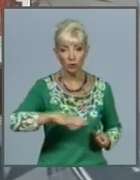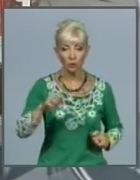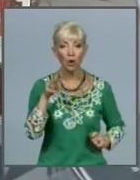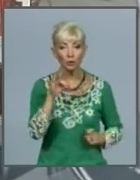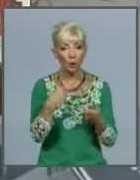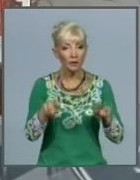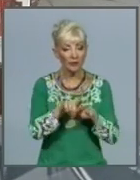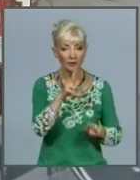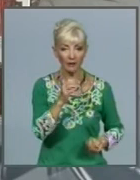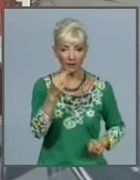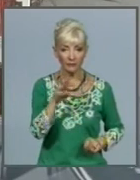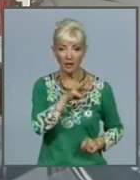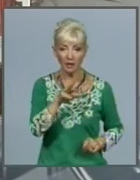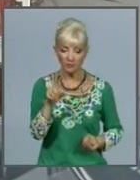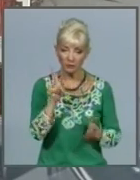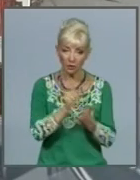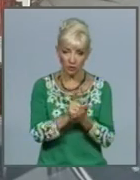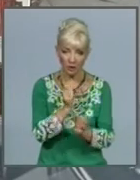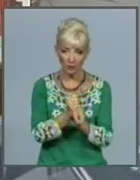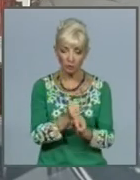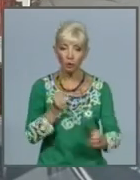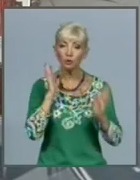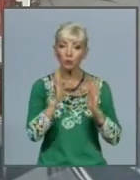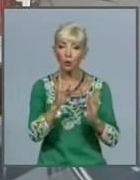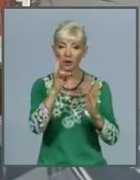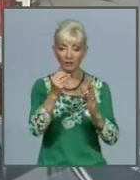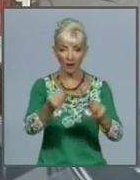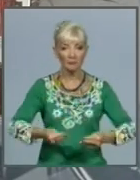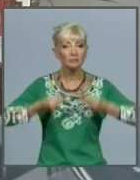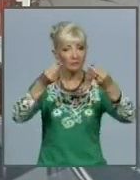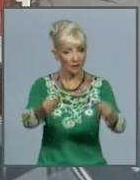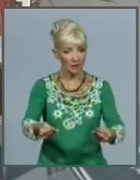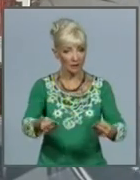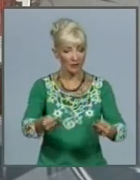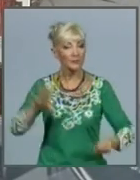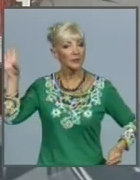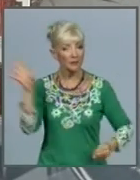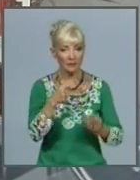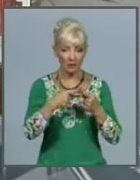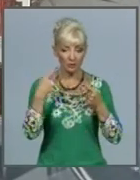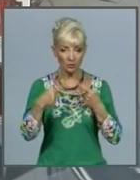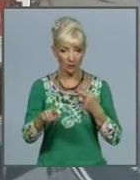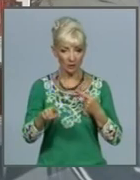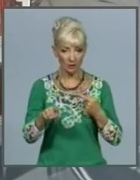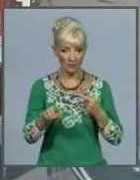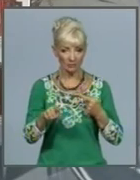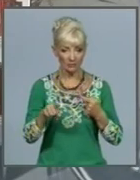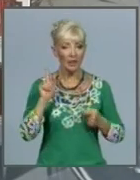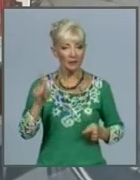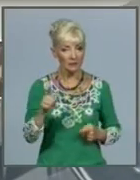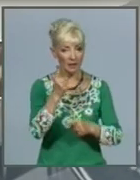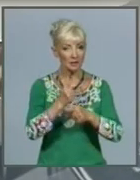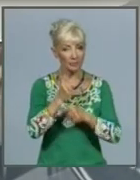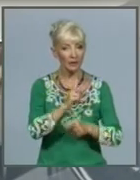должны работать только на вынос. Вот. Все остальные те ограничения, которые были,